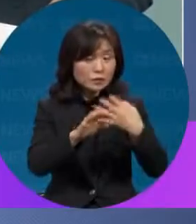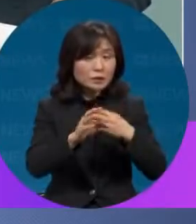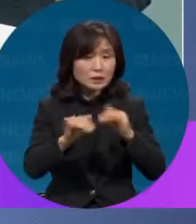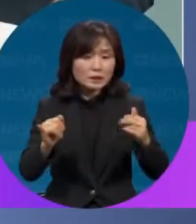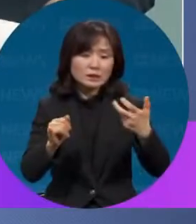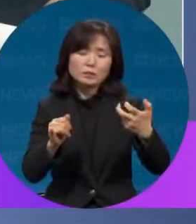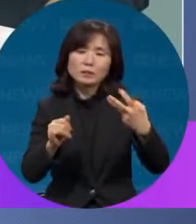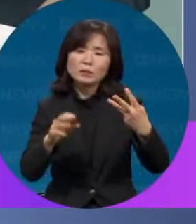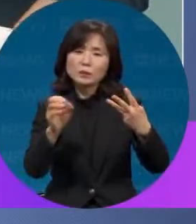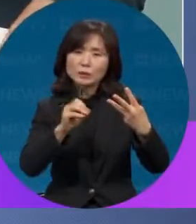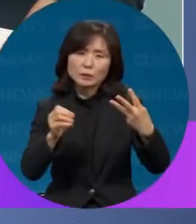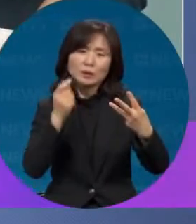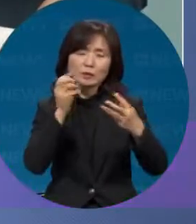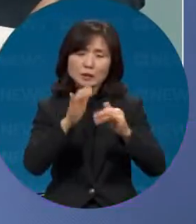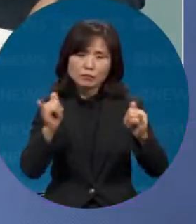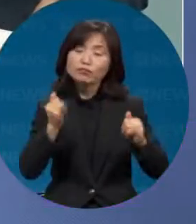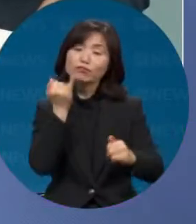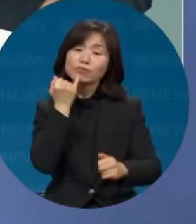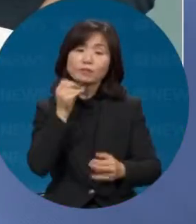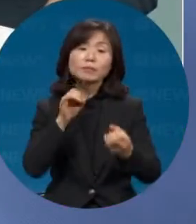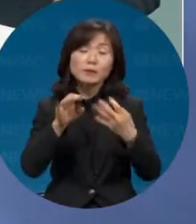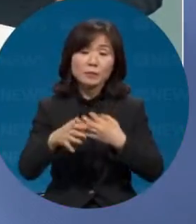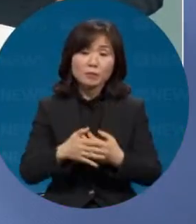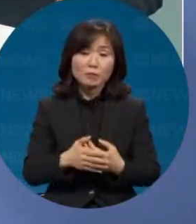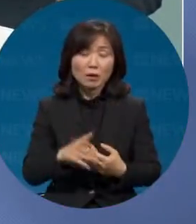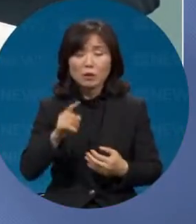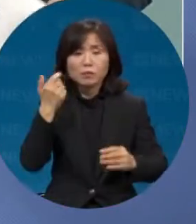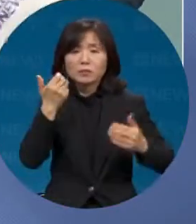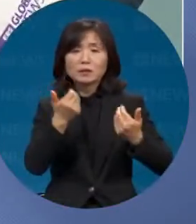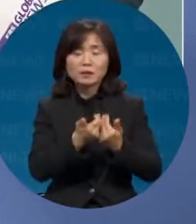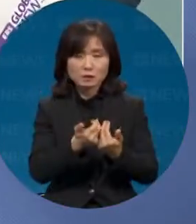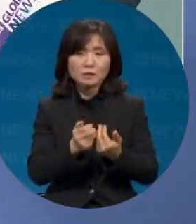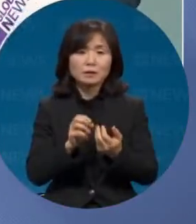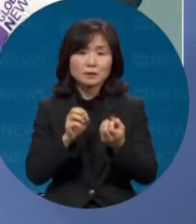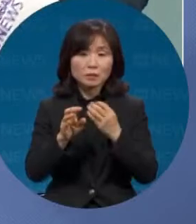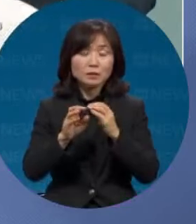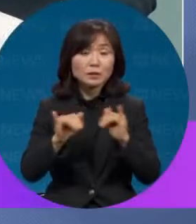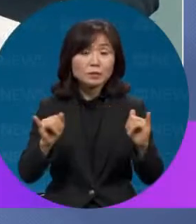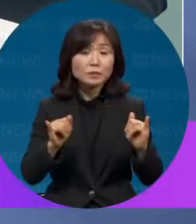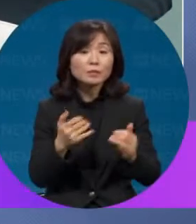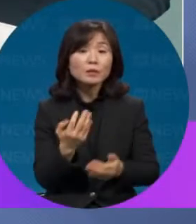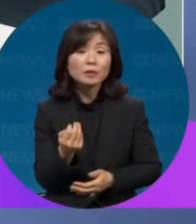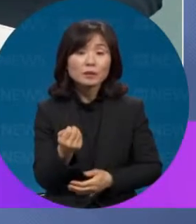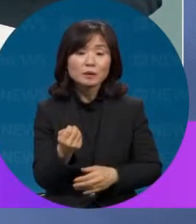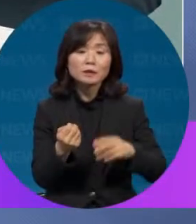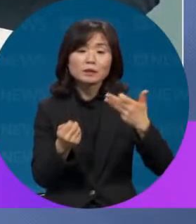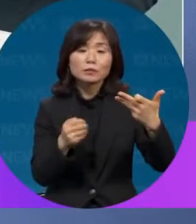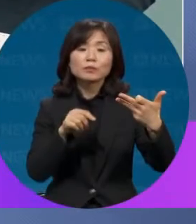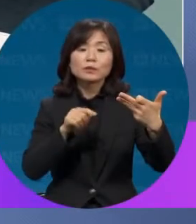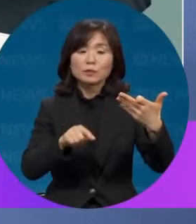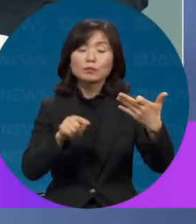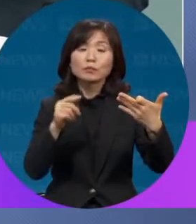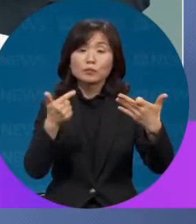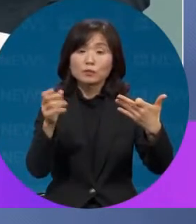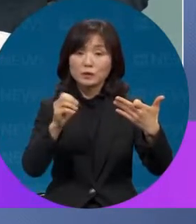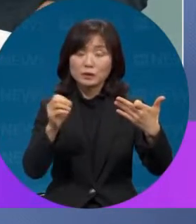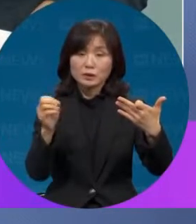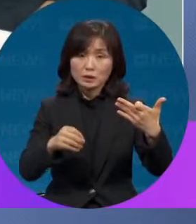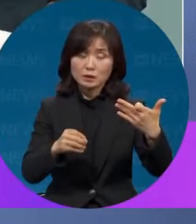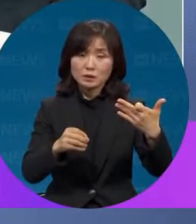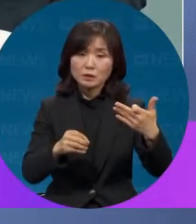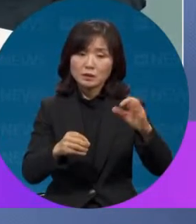적절하다 고 답했습니다 적절하지 않다는 답변은 얼마나 됐을까요 29.6% 를 기록해서